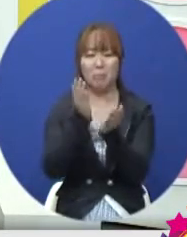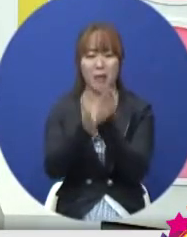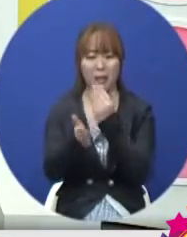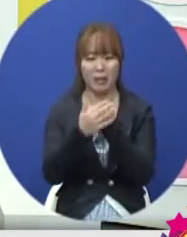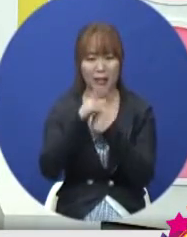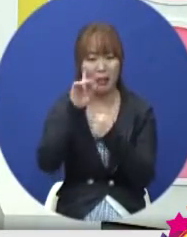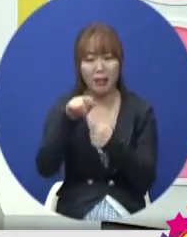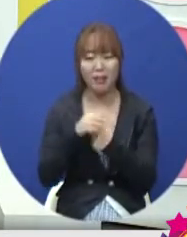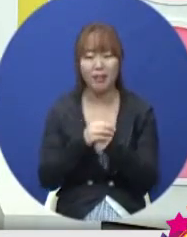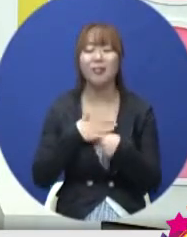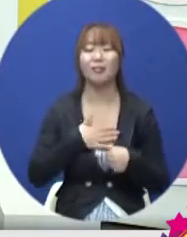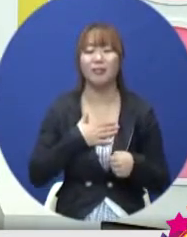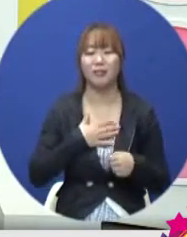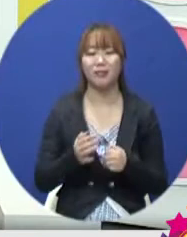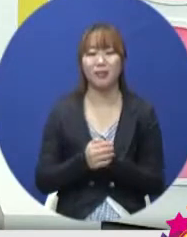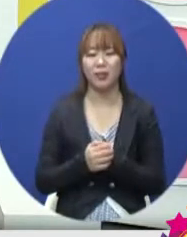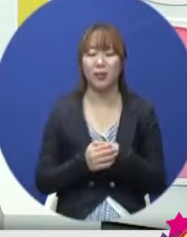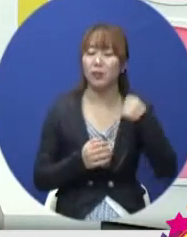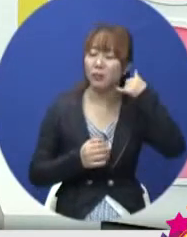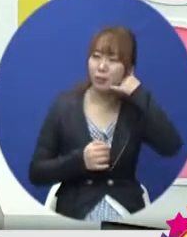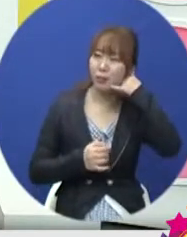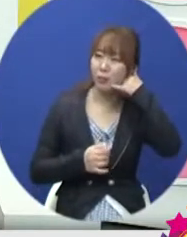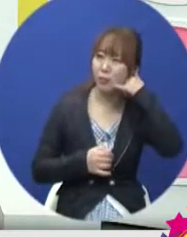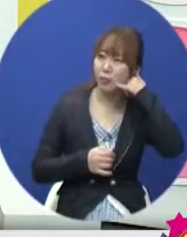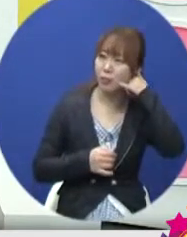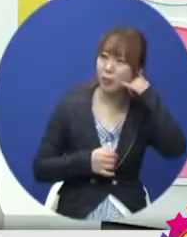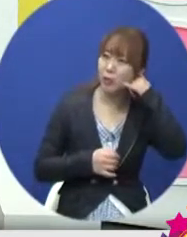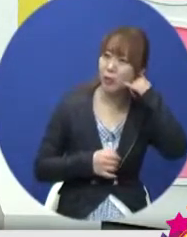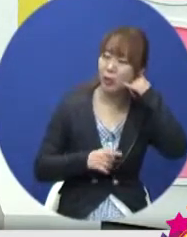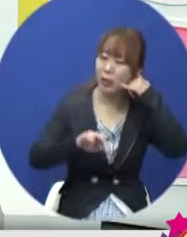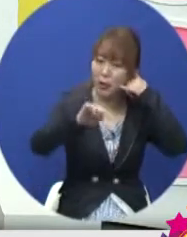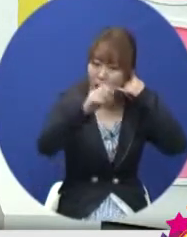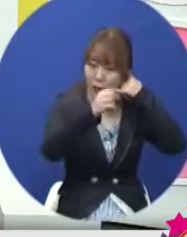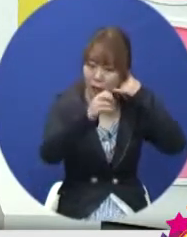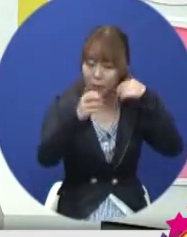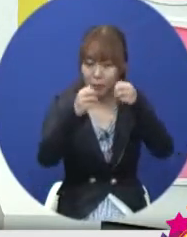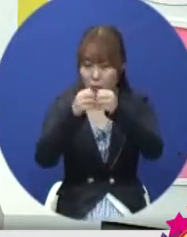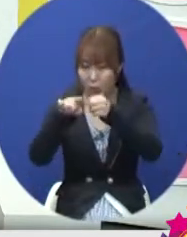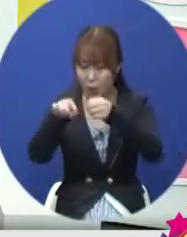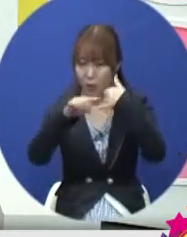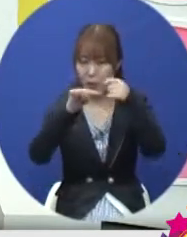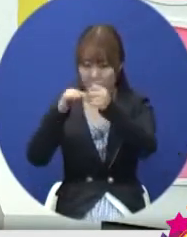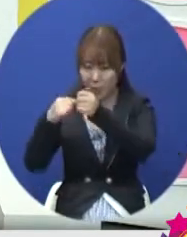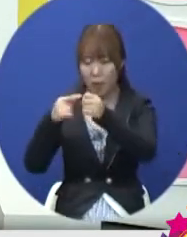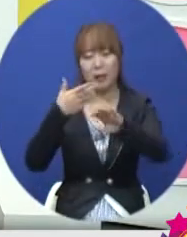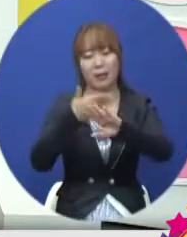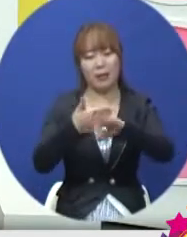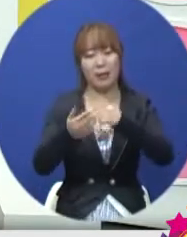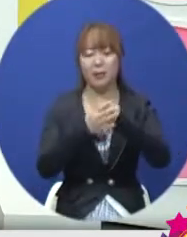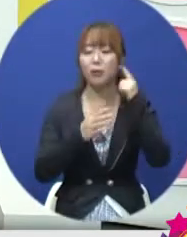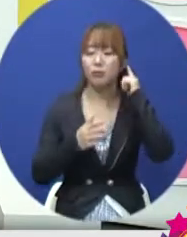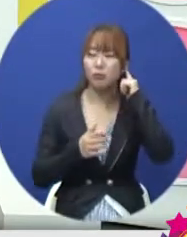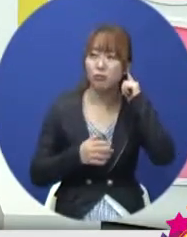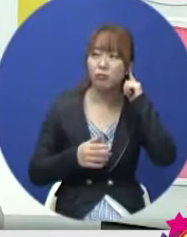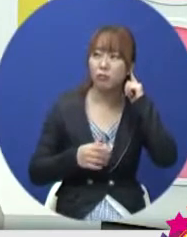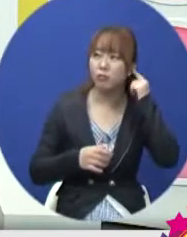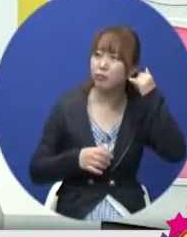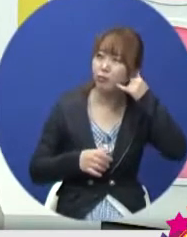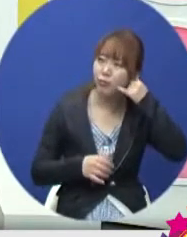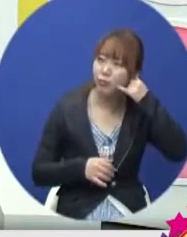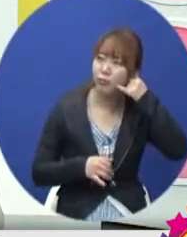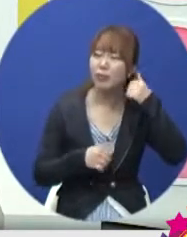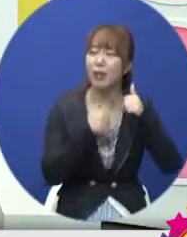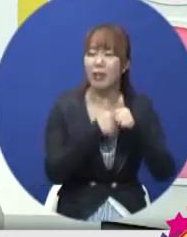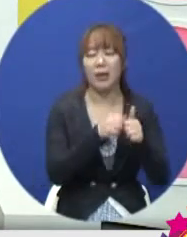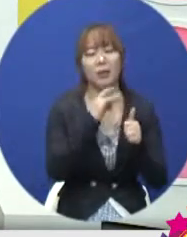맞아요. 네네네. 어, 수화기에서 나오는 소리하고 화면에 나오는 거하고 틀리니까. 네. 수화기에 나오는 그 소리를 듣고 음악